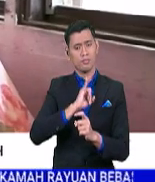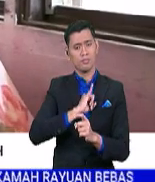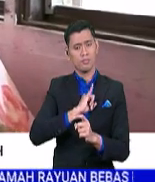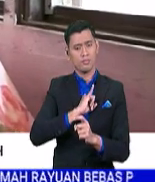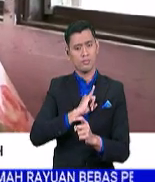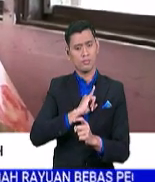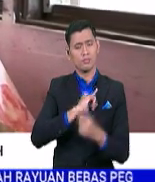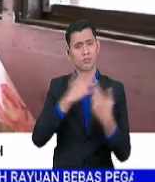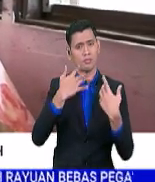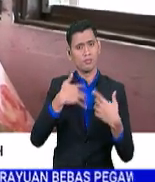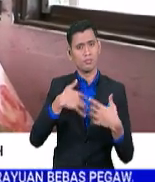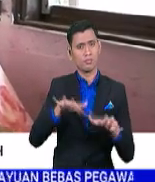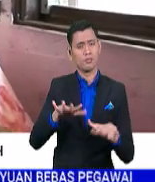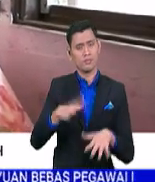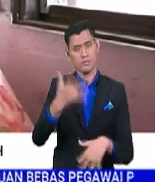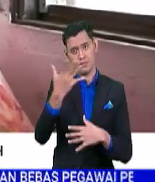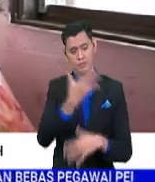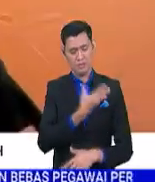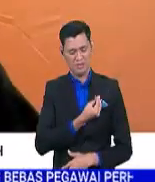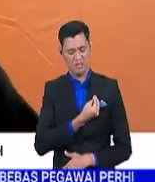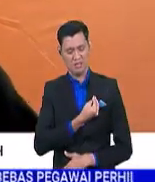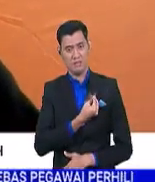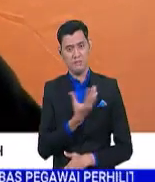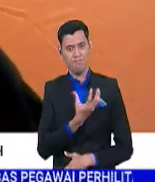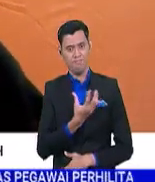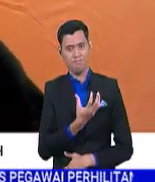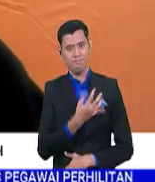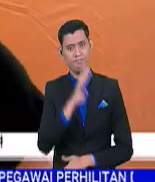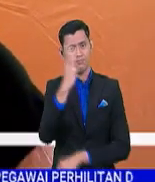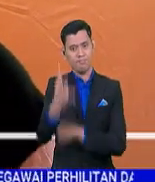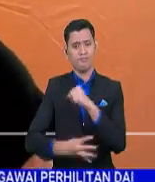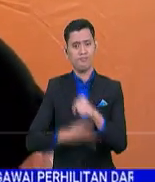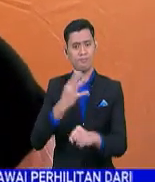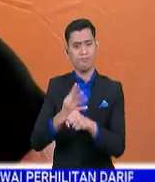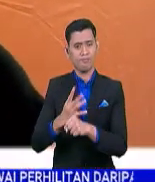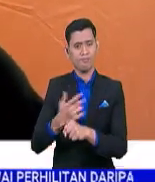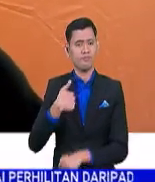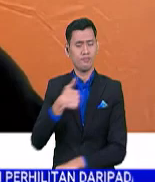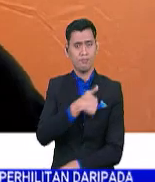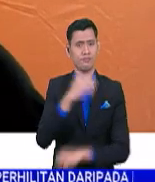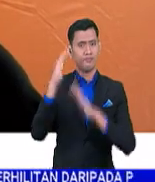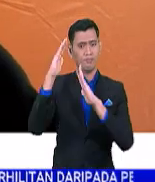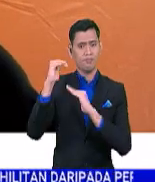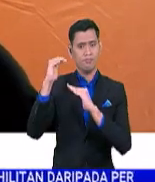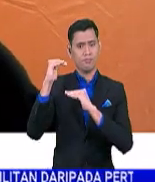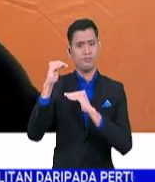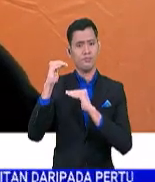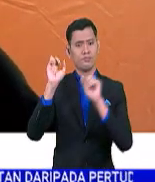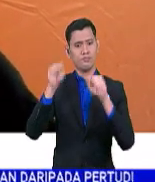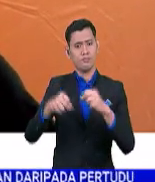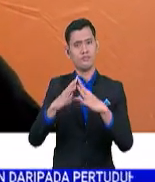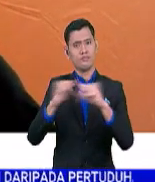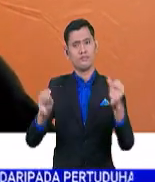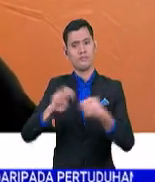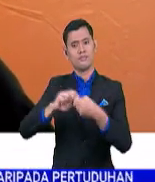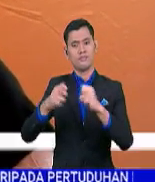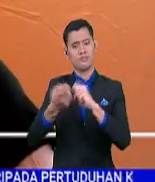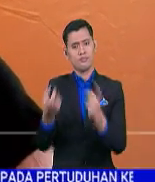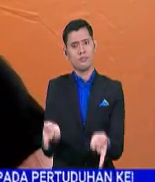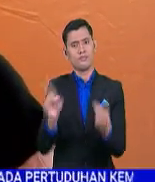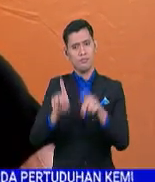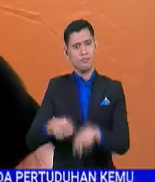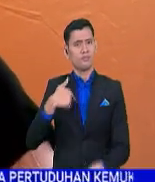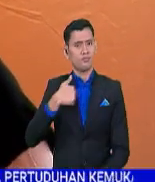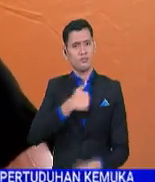lah 3 tahun lebih lah, 4 tahun lah. Kami harap benda ni boleh cepatlah habis kan. Kami